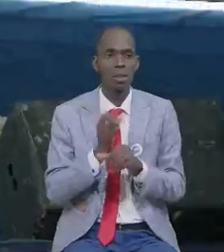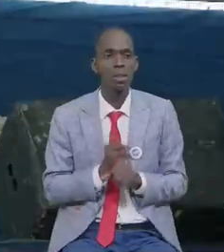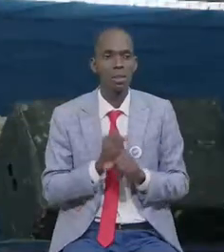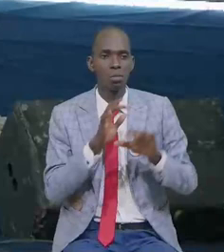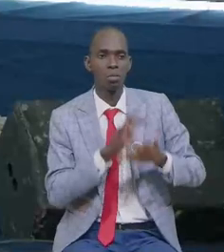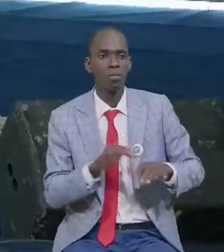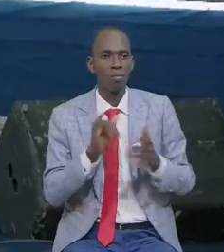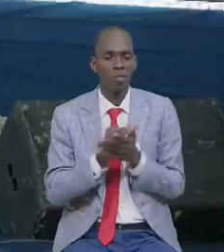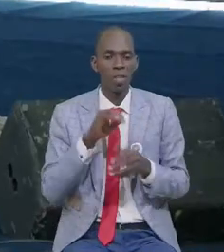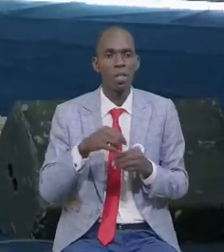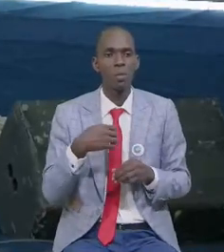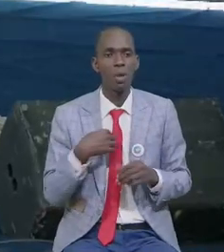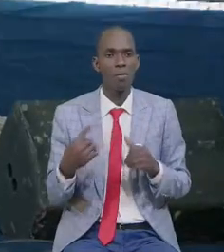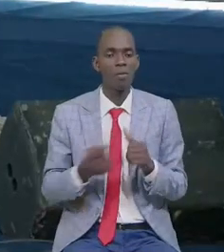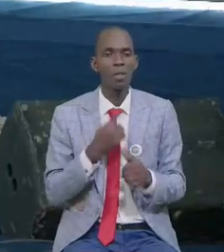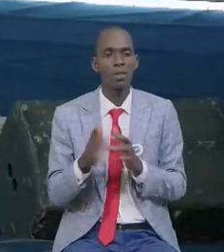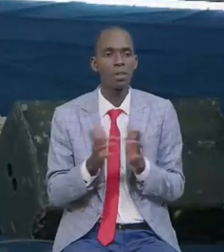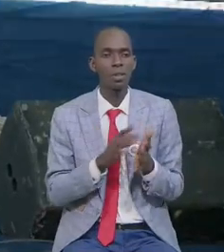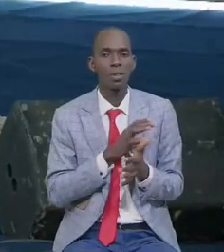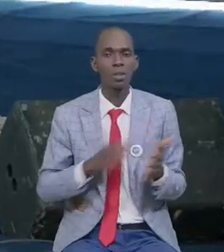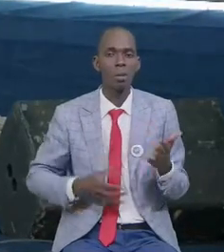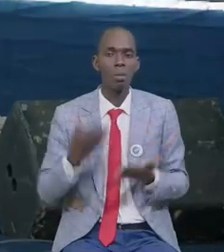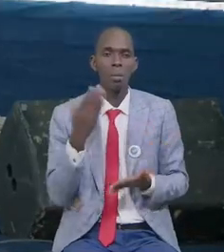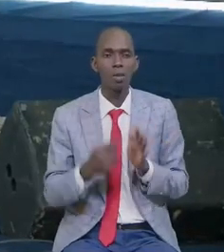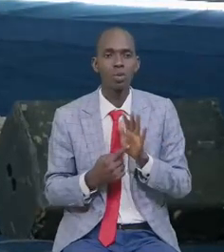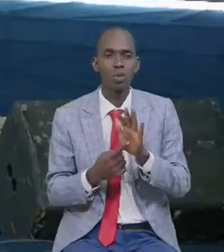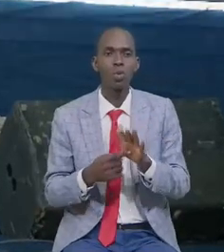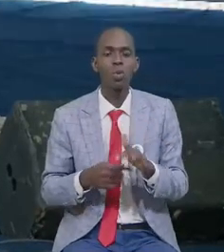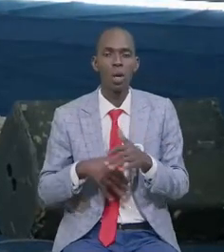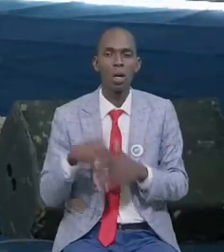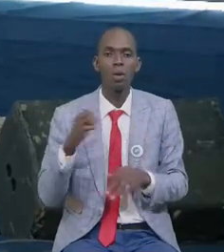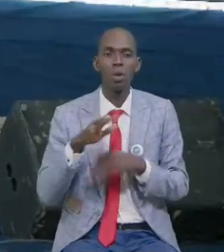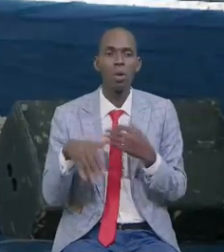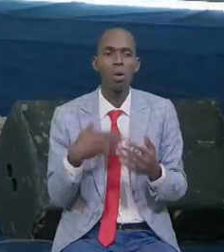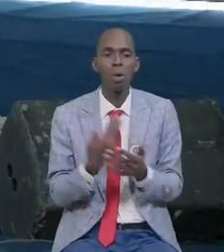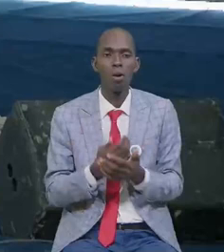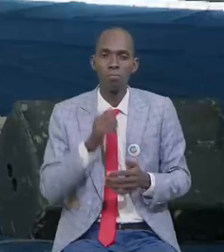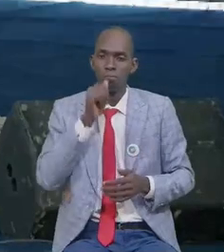fît voir en moi le premier.